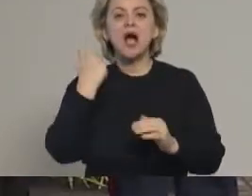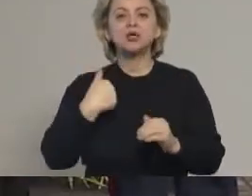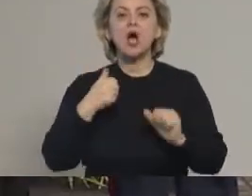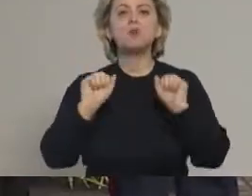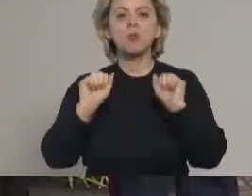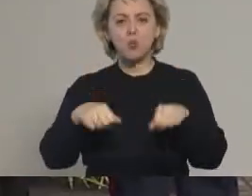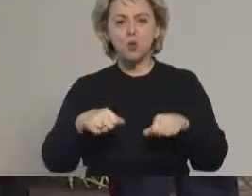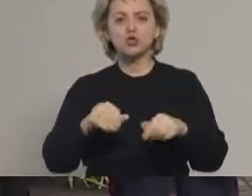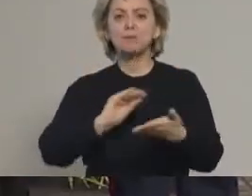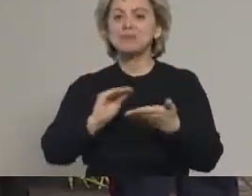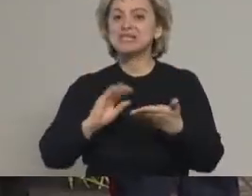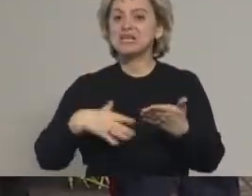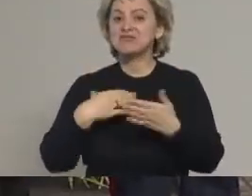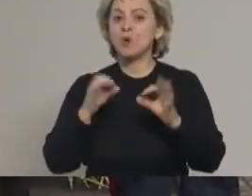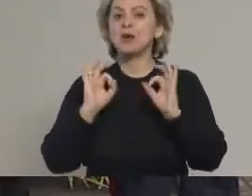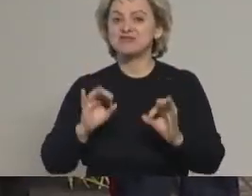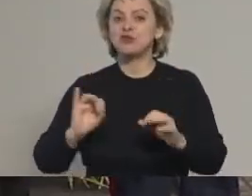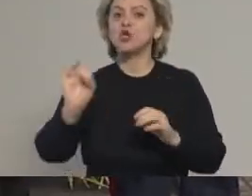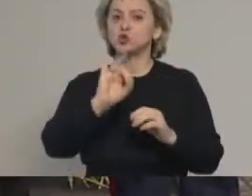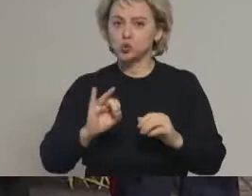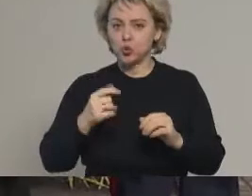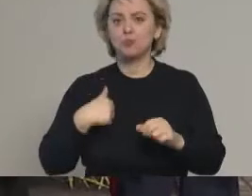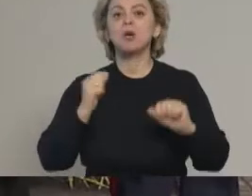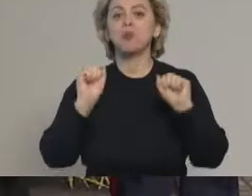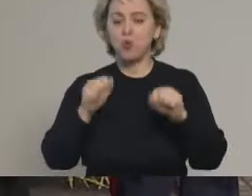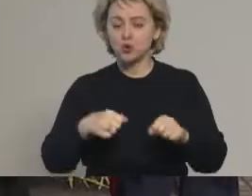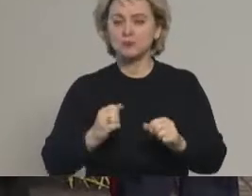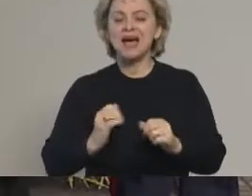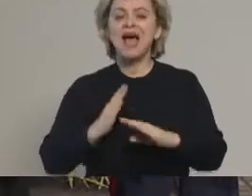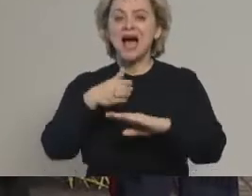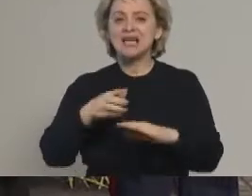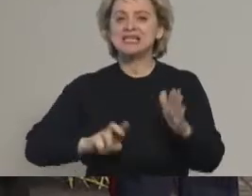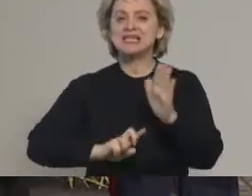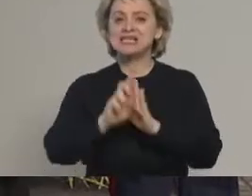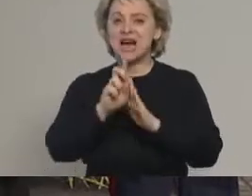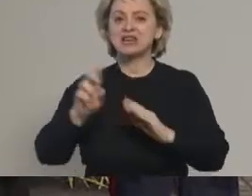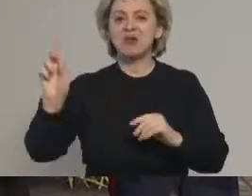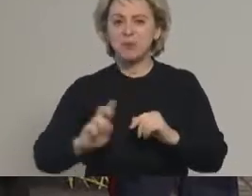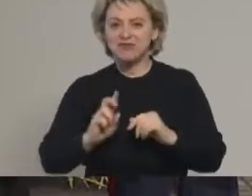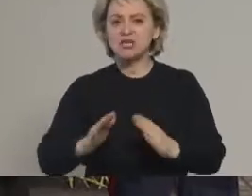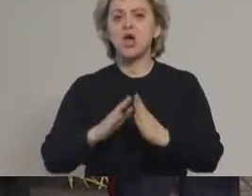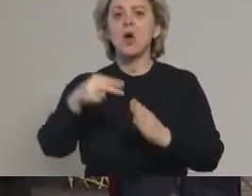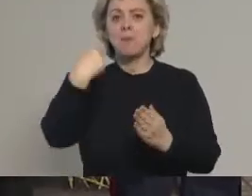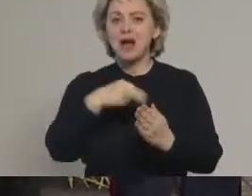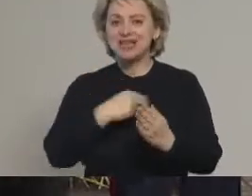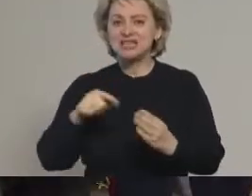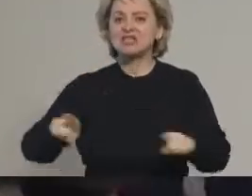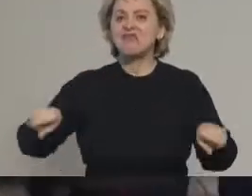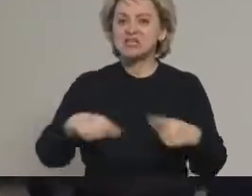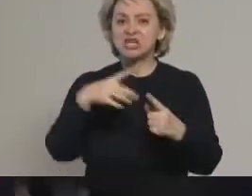уже писать свою правдивую историю. Мы можем ходить в церкви православные, молиться, возрождать